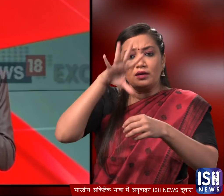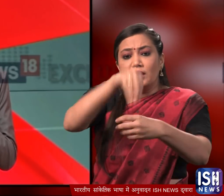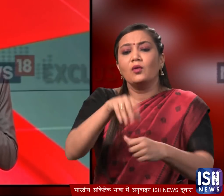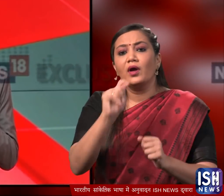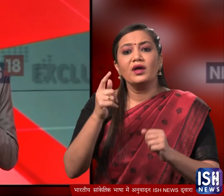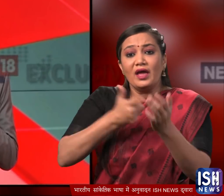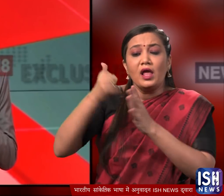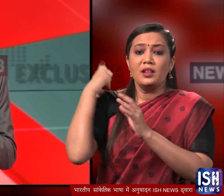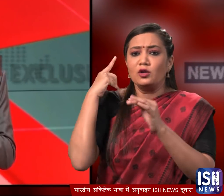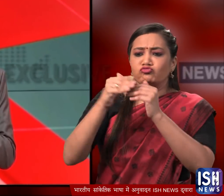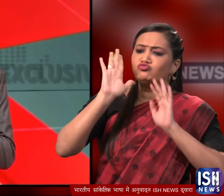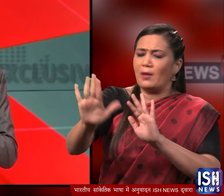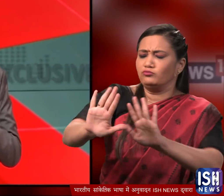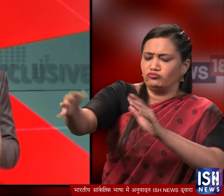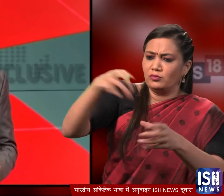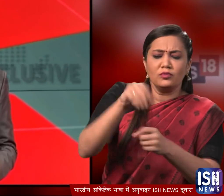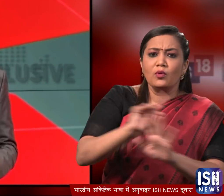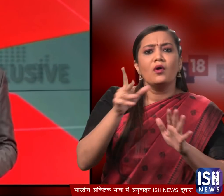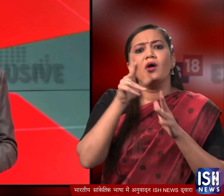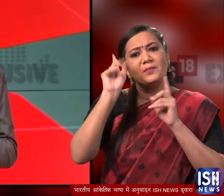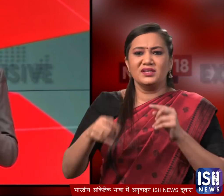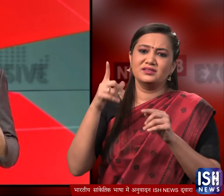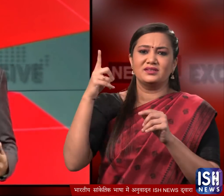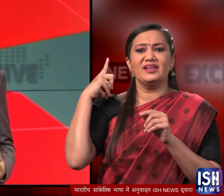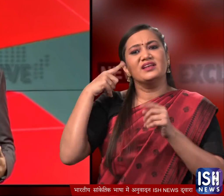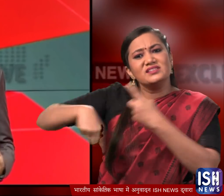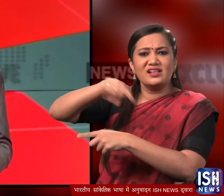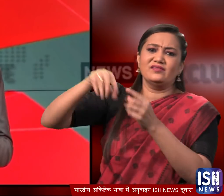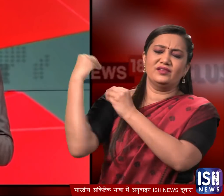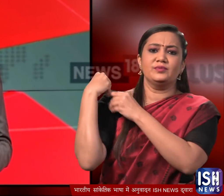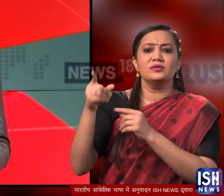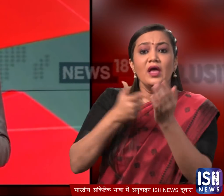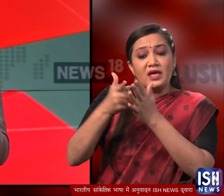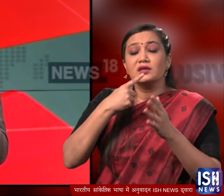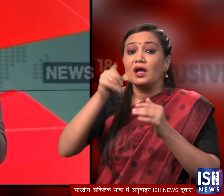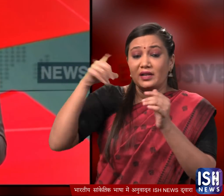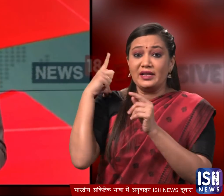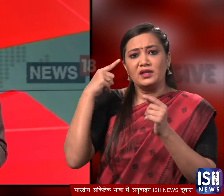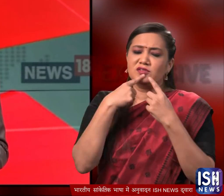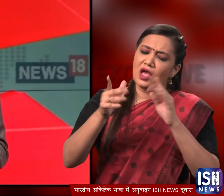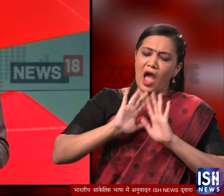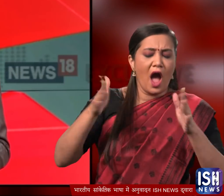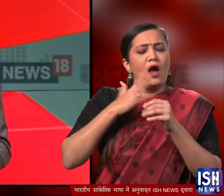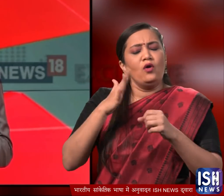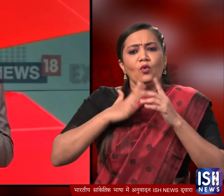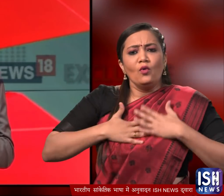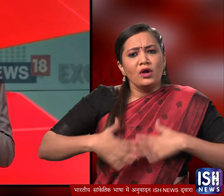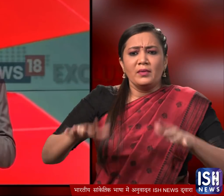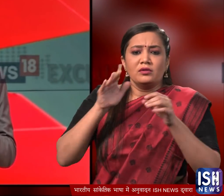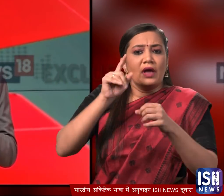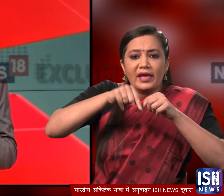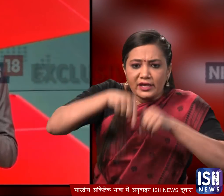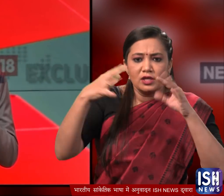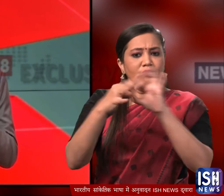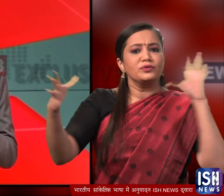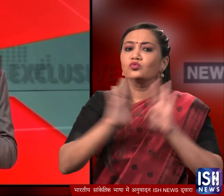उसे ट्रैक्टर रैली में शामिल होने से किसान नेताओं ने क्यों नहीं रोका, इसका जवाब तो देना होगा, क्योंकि ये भरोसा तो किसान नेताओं ने ही दिया था कि वो